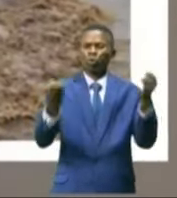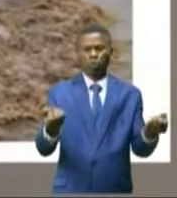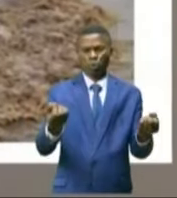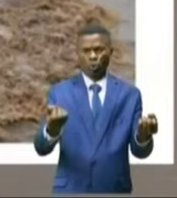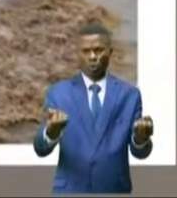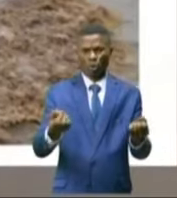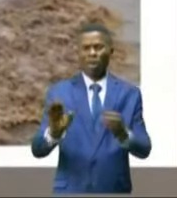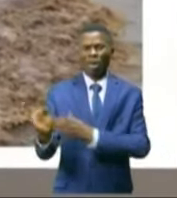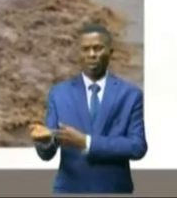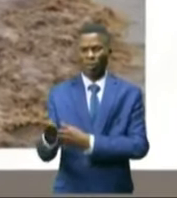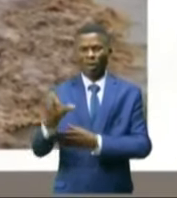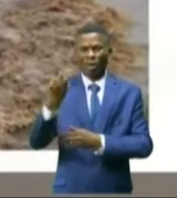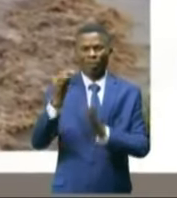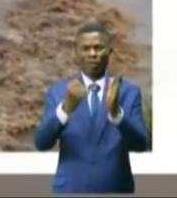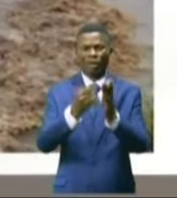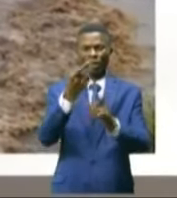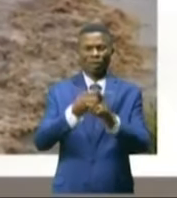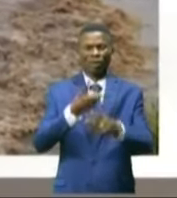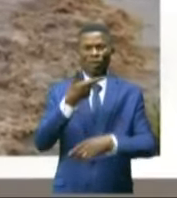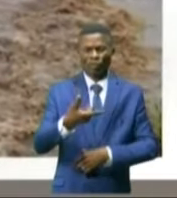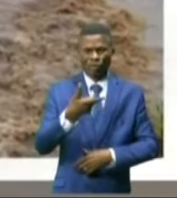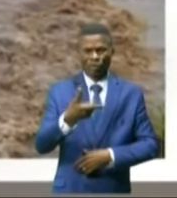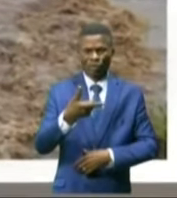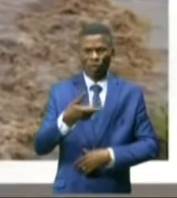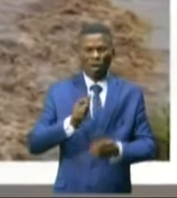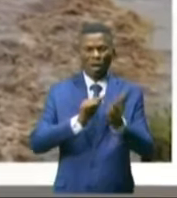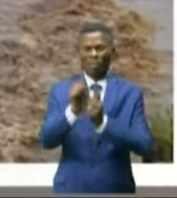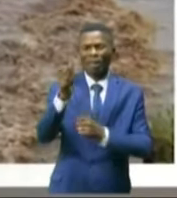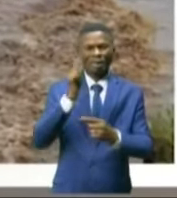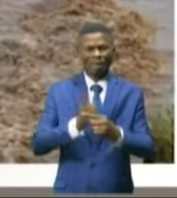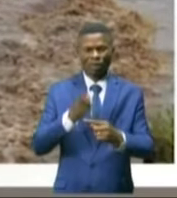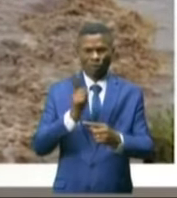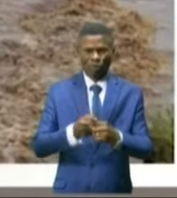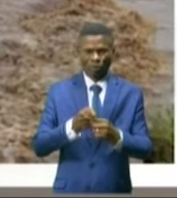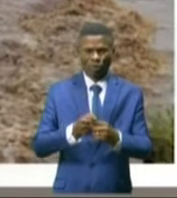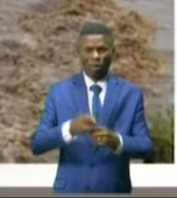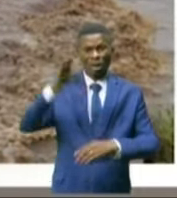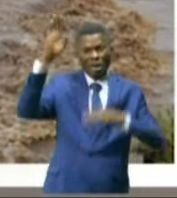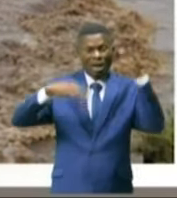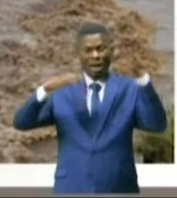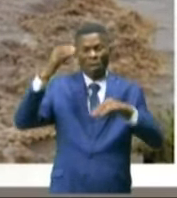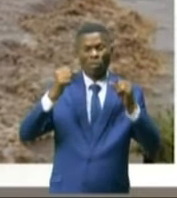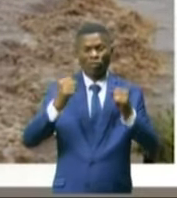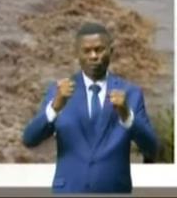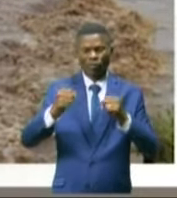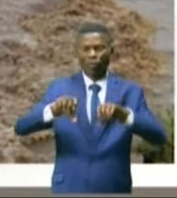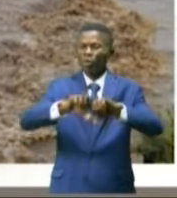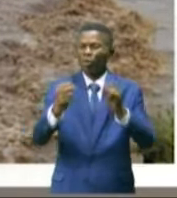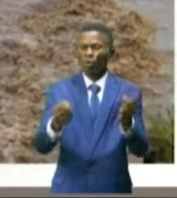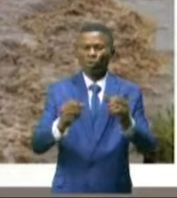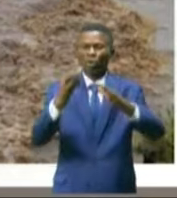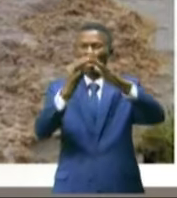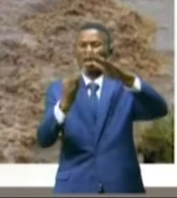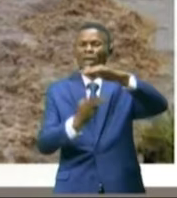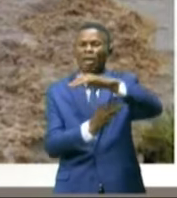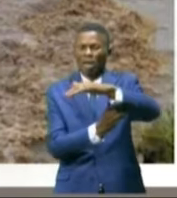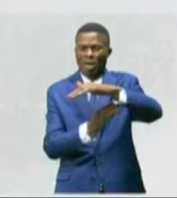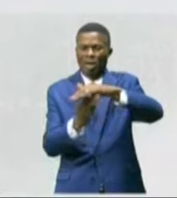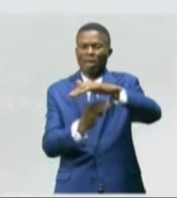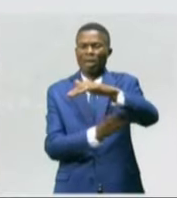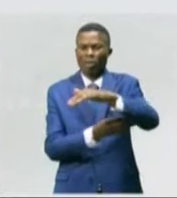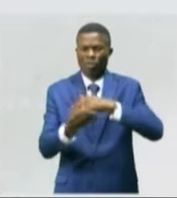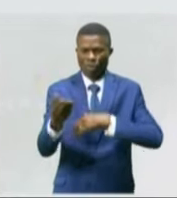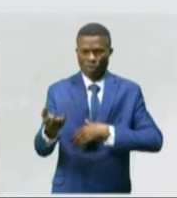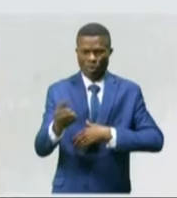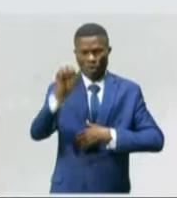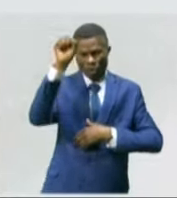ce 26 février 2024. La cause, ce sont les pluies diluviennes qui se sont abattues dans cette partie de la province